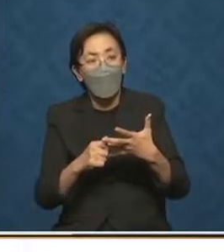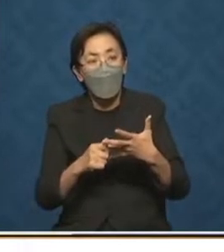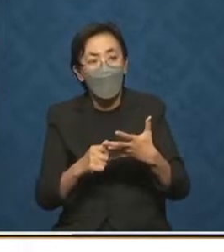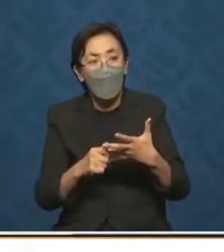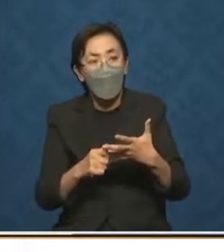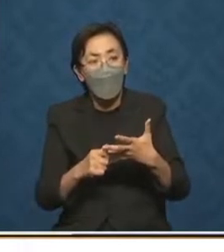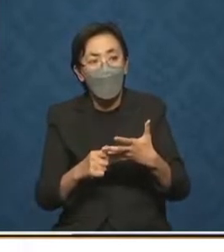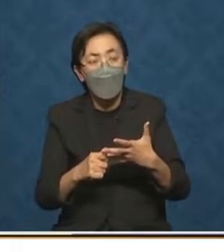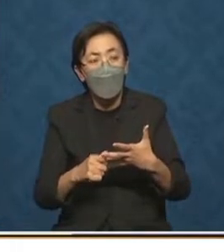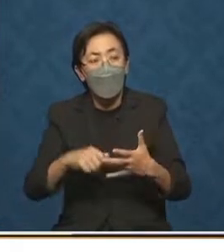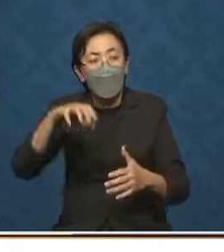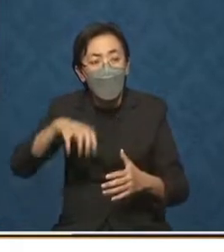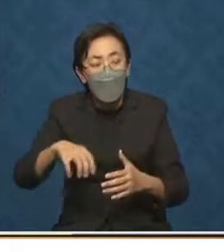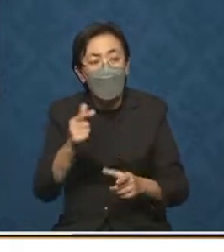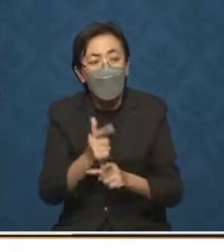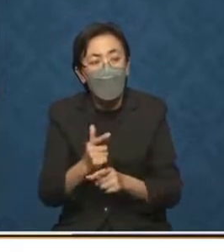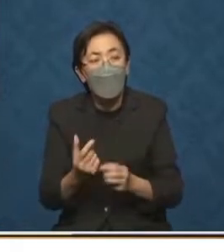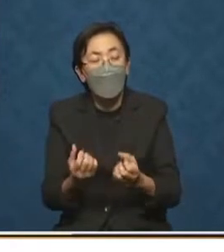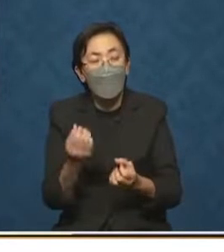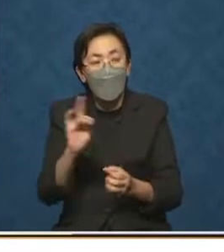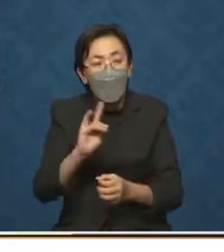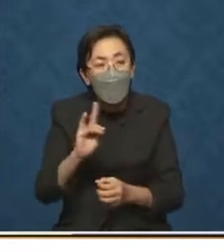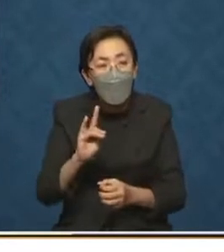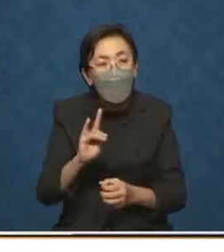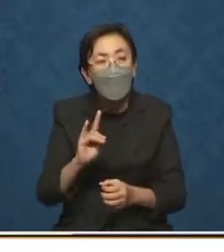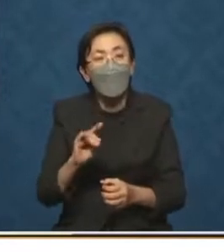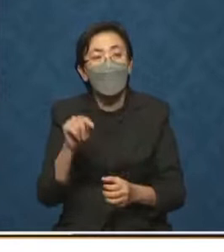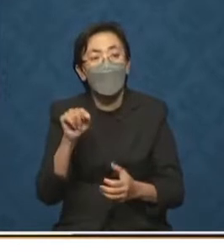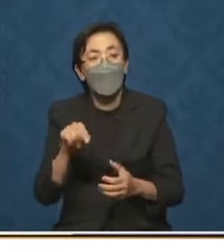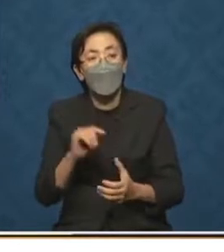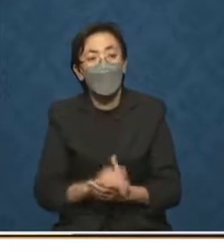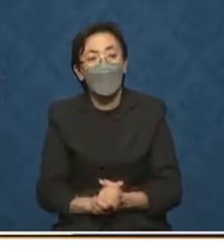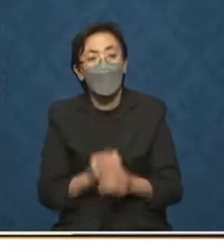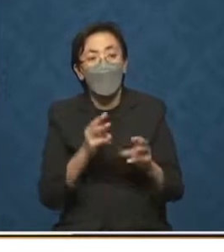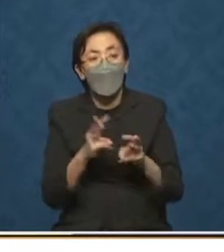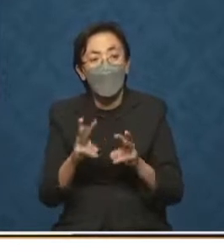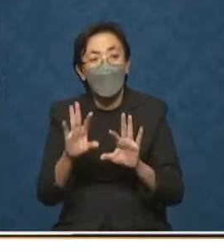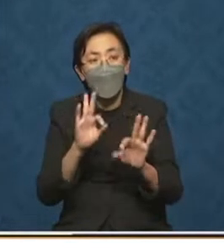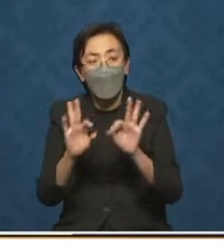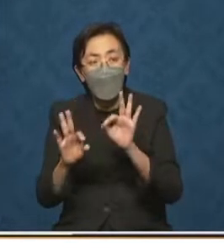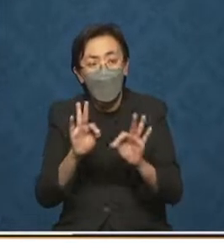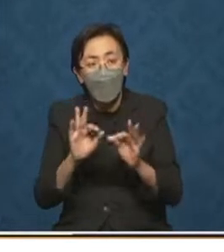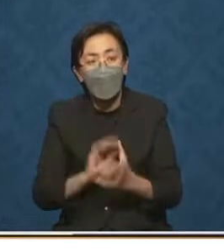สั์ป่าห้อยข้าแงอัี้วิเลิสมารานิดหนึ่เพราะใช้วิธีคัดเลือก